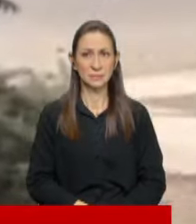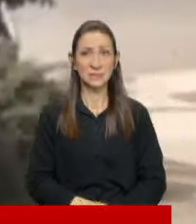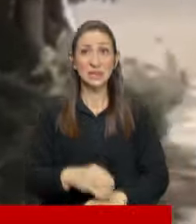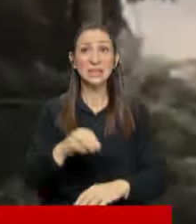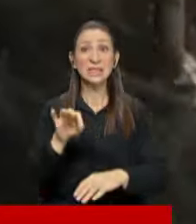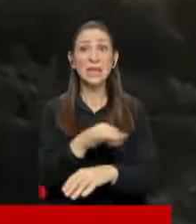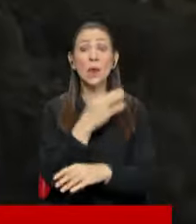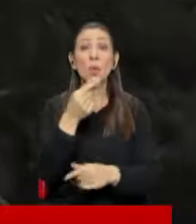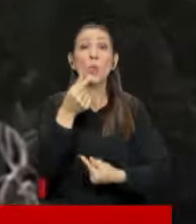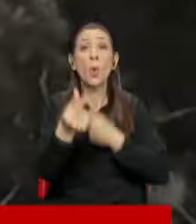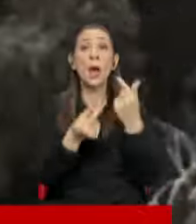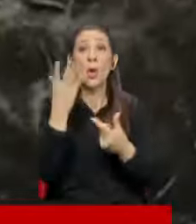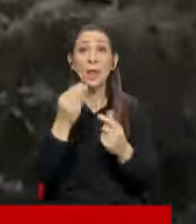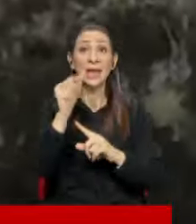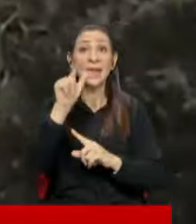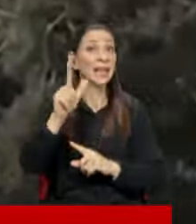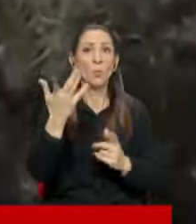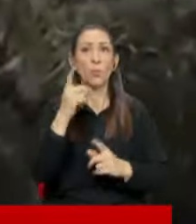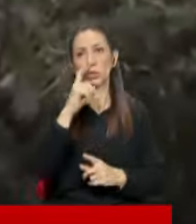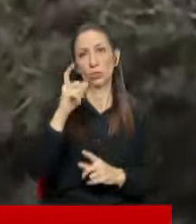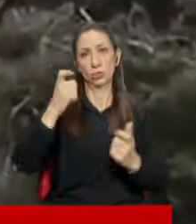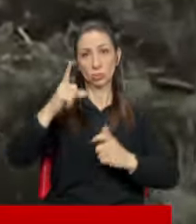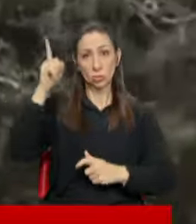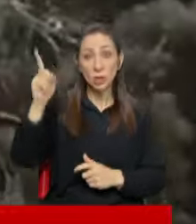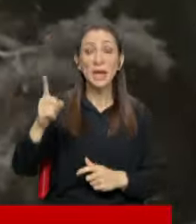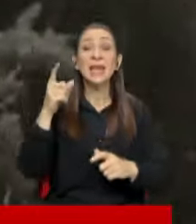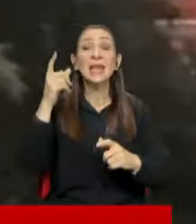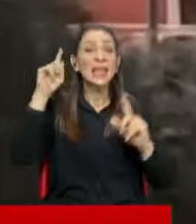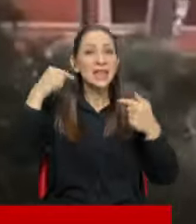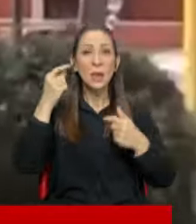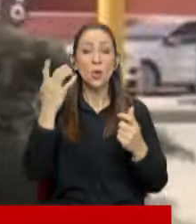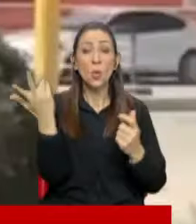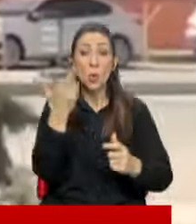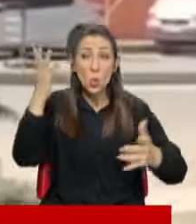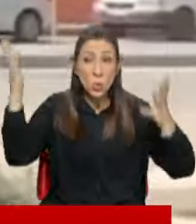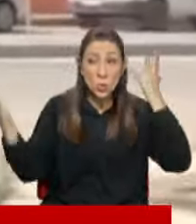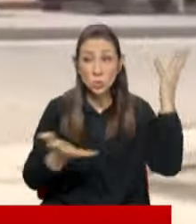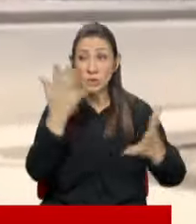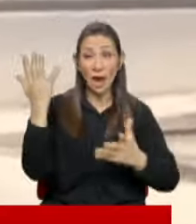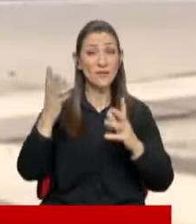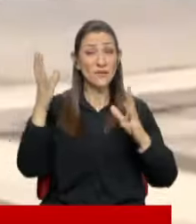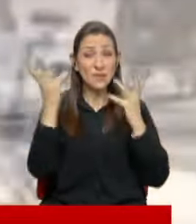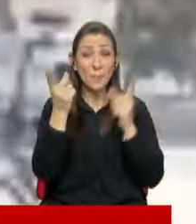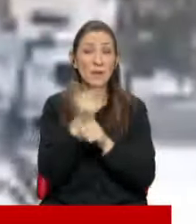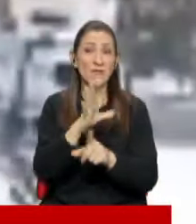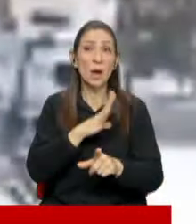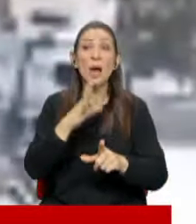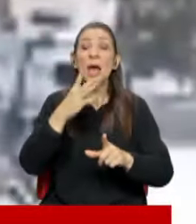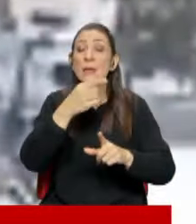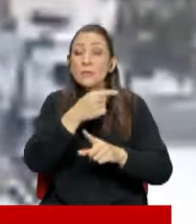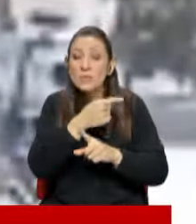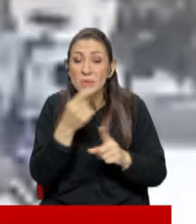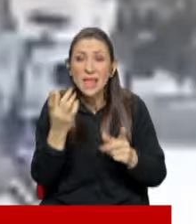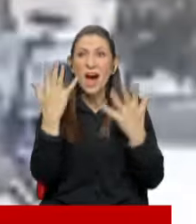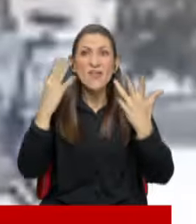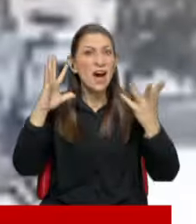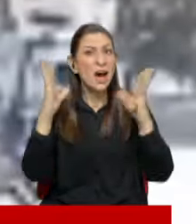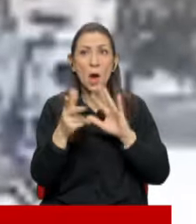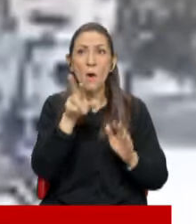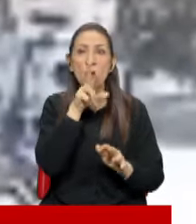Sarı kodlu uyarı verilen illerden biri de Burdur'du. Yetkililerin kuvvetli rüzgar ve fırtına uyarısı sonrası olumsuz hava koşulları Burdur'da